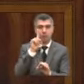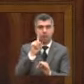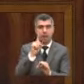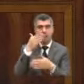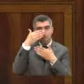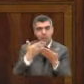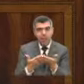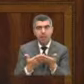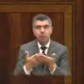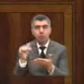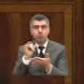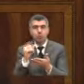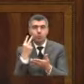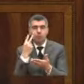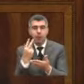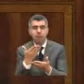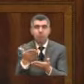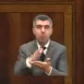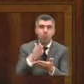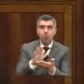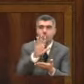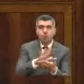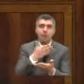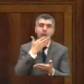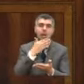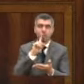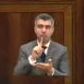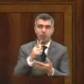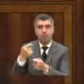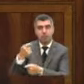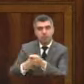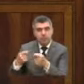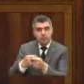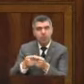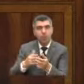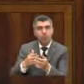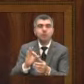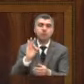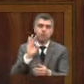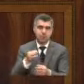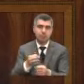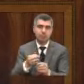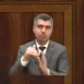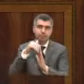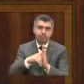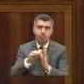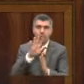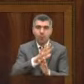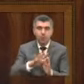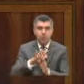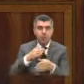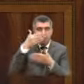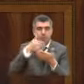اللي تقاسوا عندنا في البلاد والاموات ديالنا. الحمد لله الاقتصاد تقاس، ولكن المغاربه حنا كمغاربه